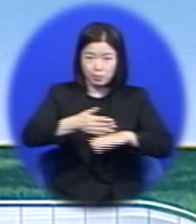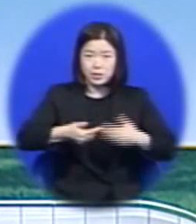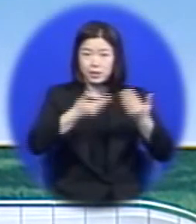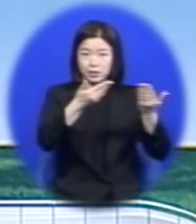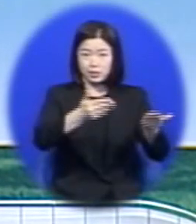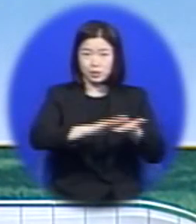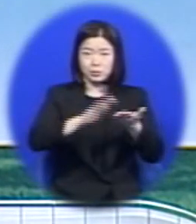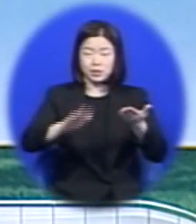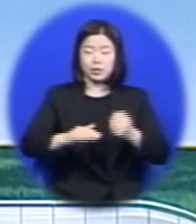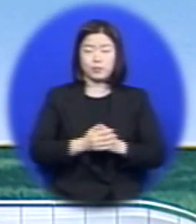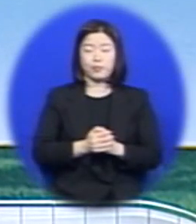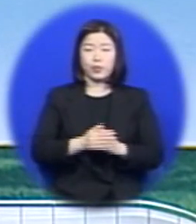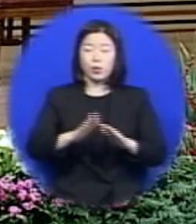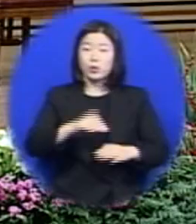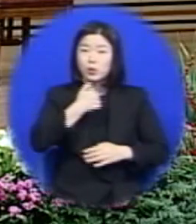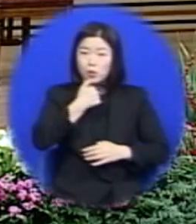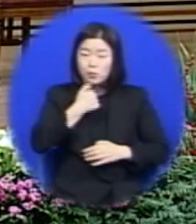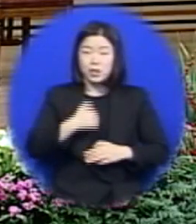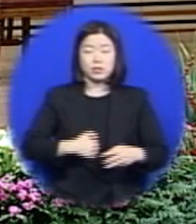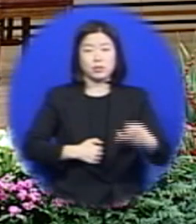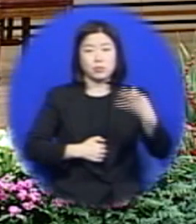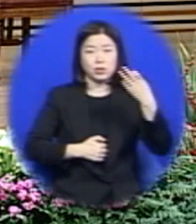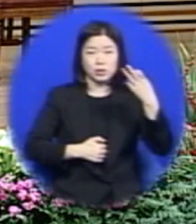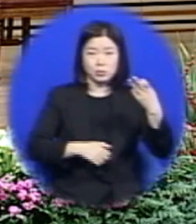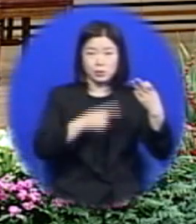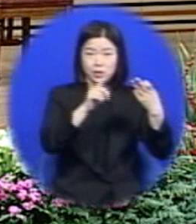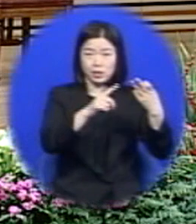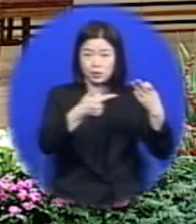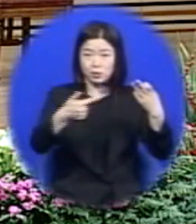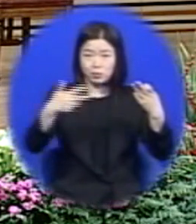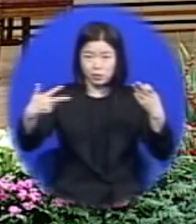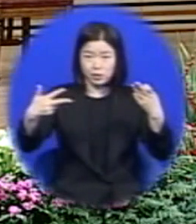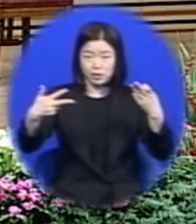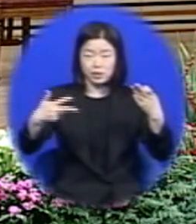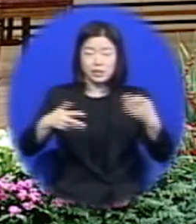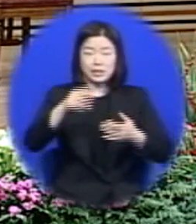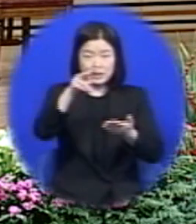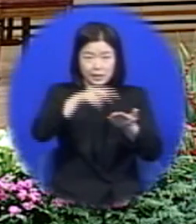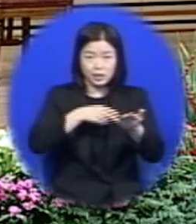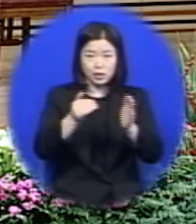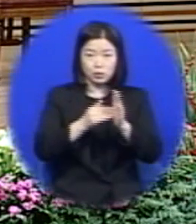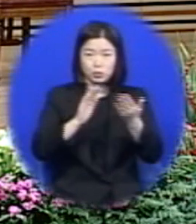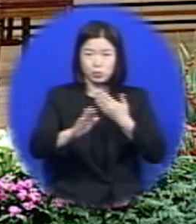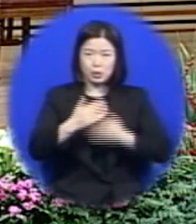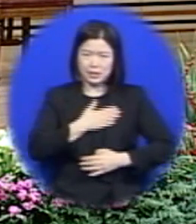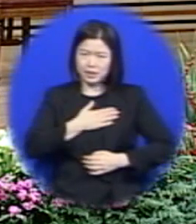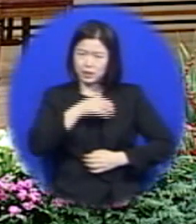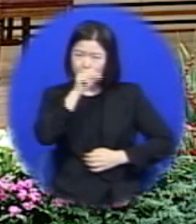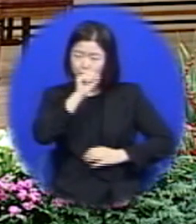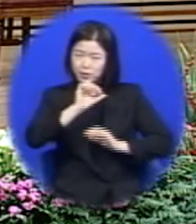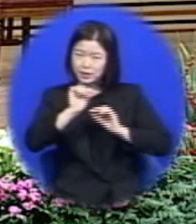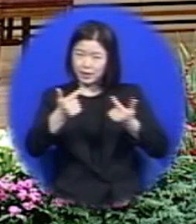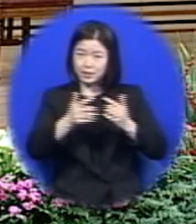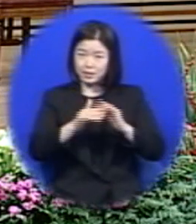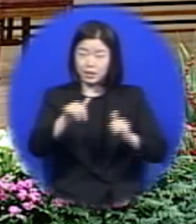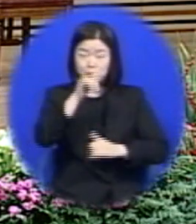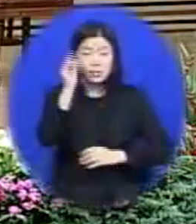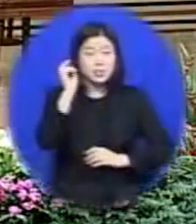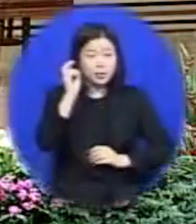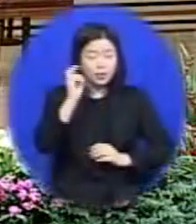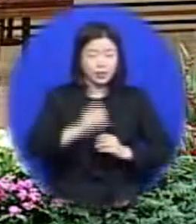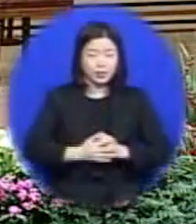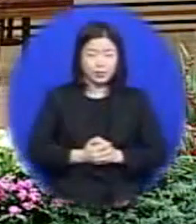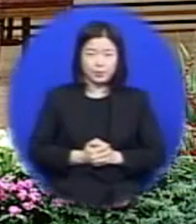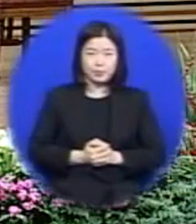여러분 오늘 이 로마서 13장 1절부터 7절까지 말씀을 읽으시고 기분이 별로 안 좋으신 분들이 있으셨을